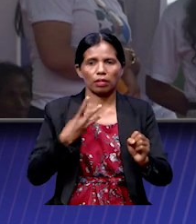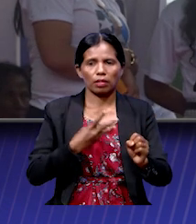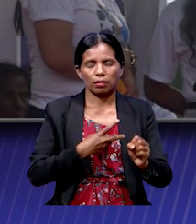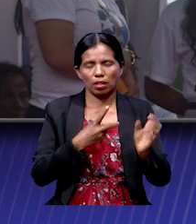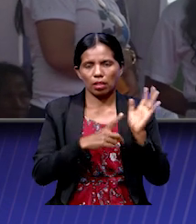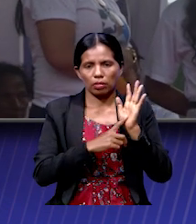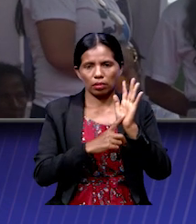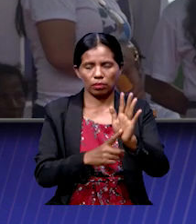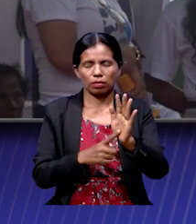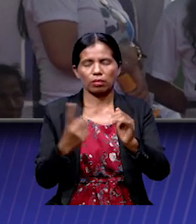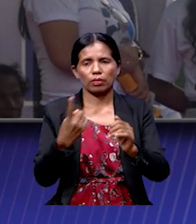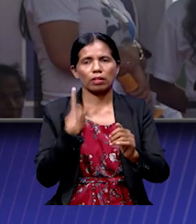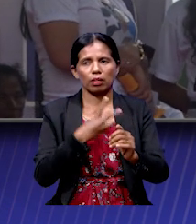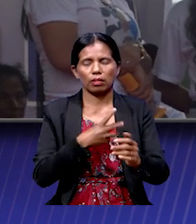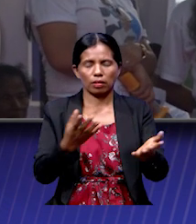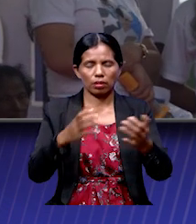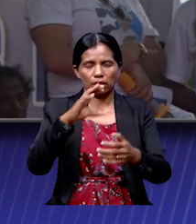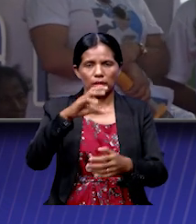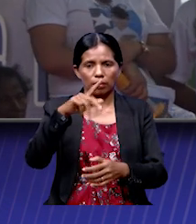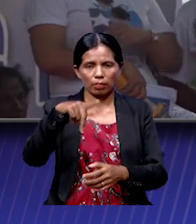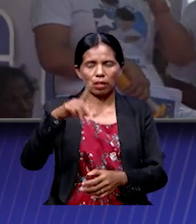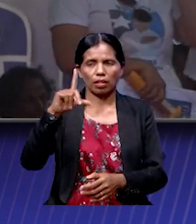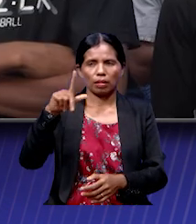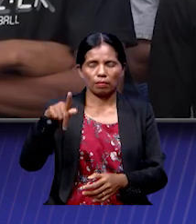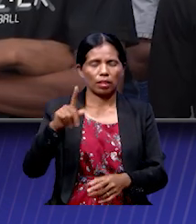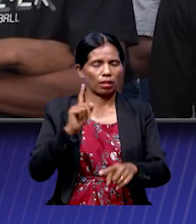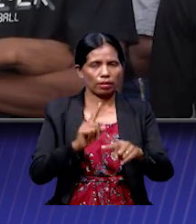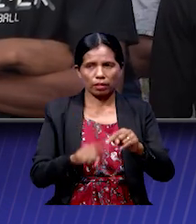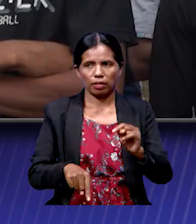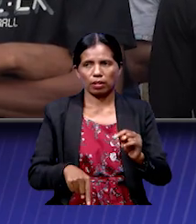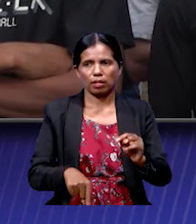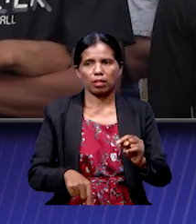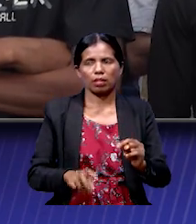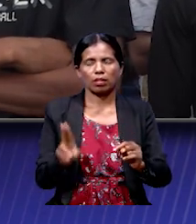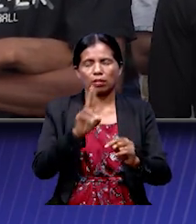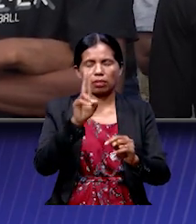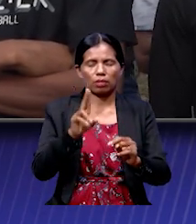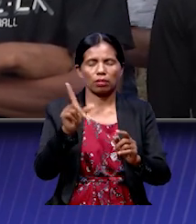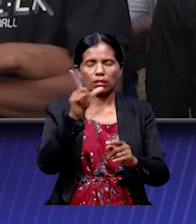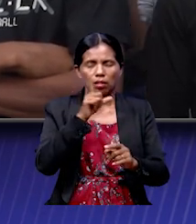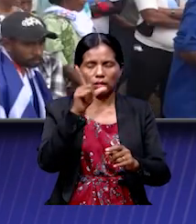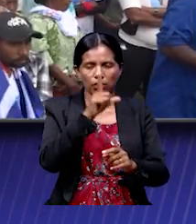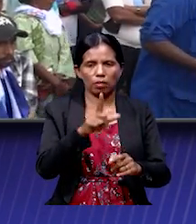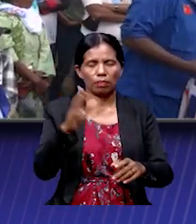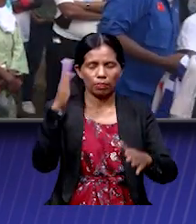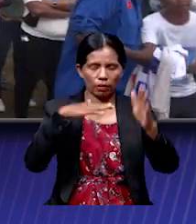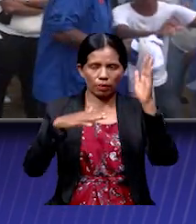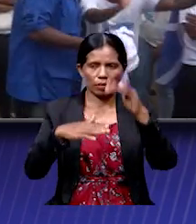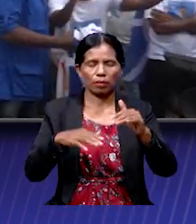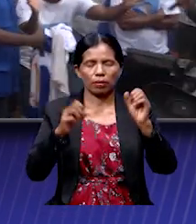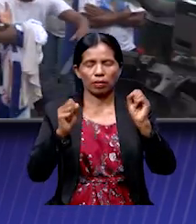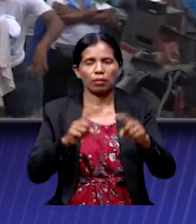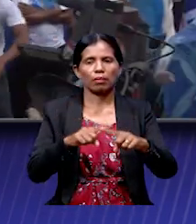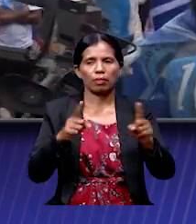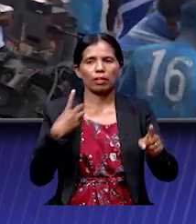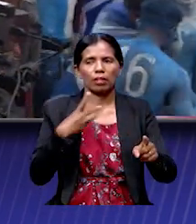maraidaran. Ita kara meti CPLP, mai be CPLP la bene de lingua o problema cultural de mai be